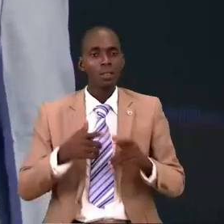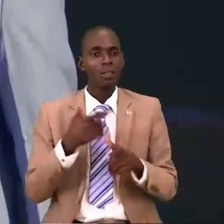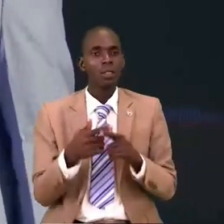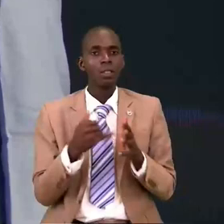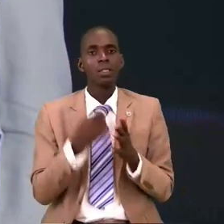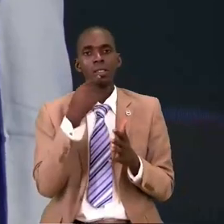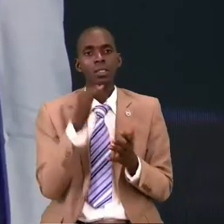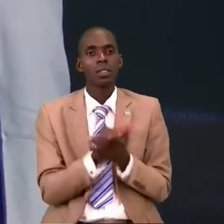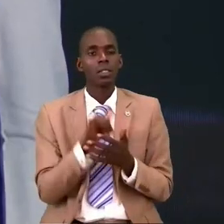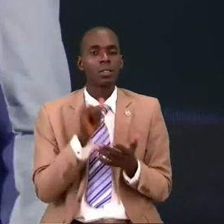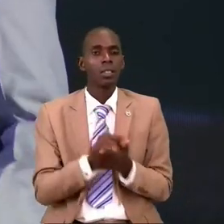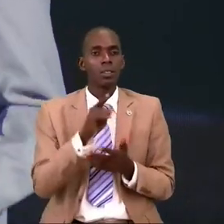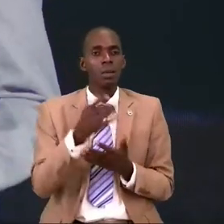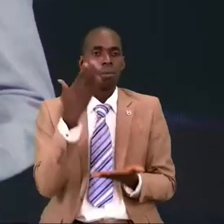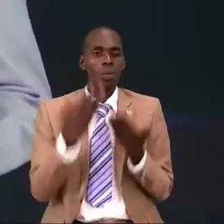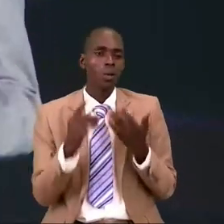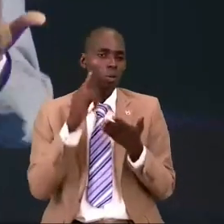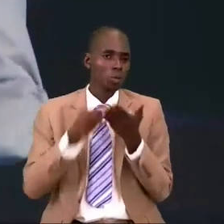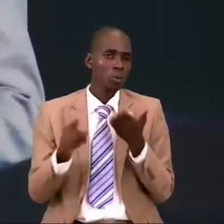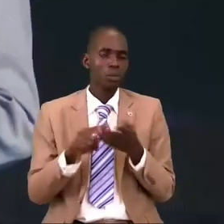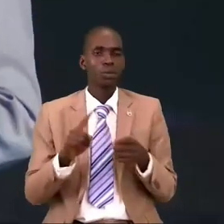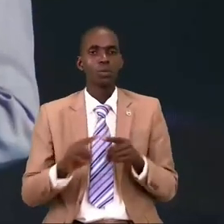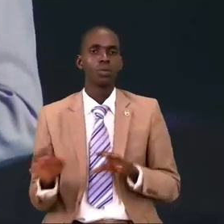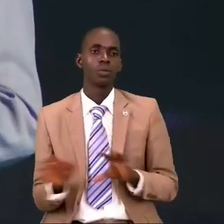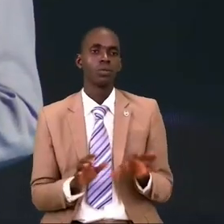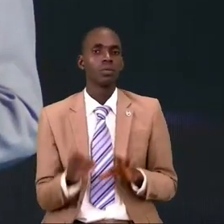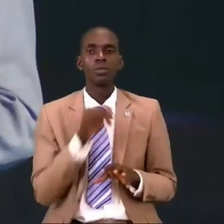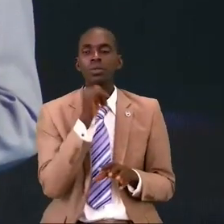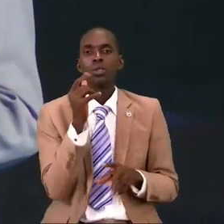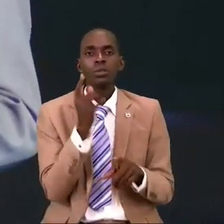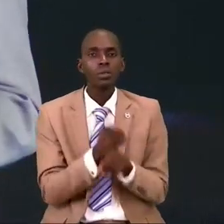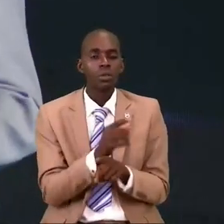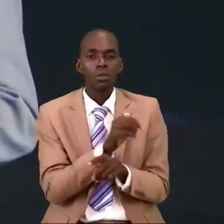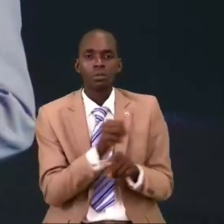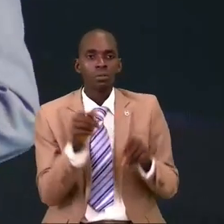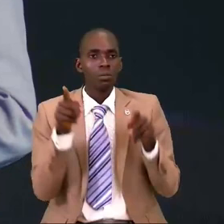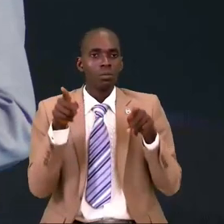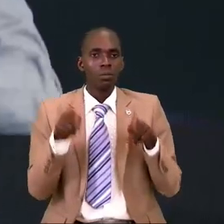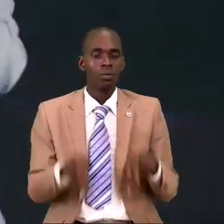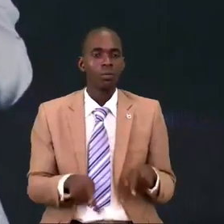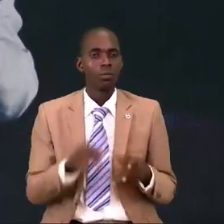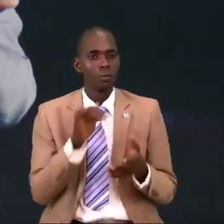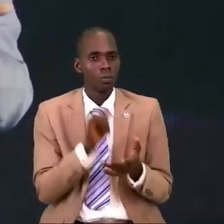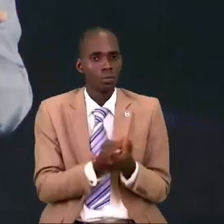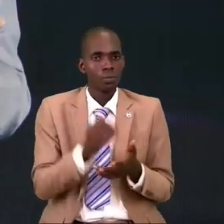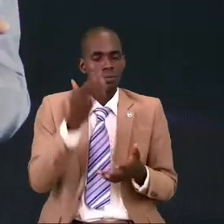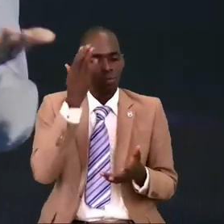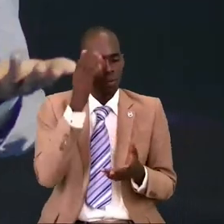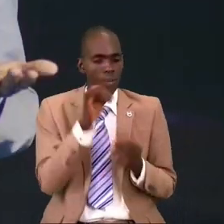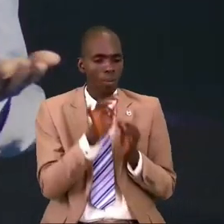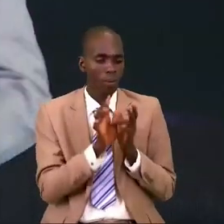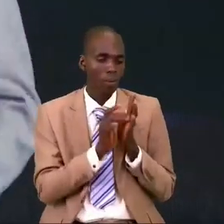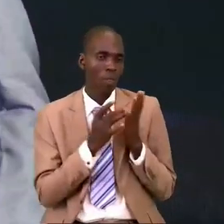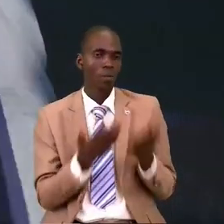tu n'es pas une personne qui connaît la Bible. Tu embrasses la Bible, tu crois la